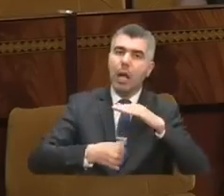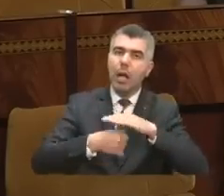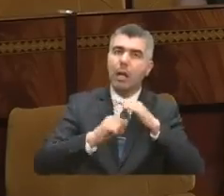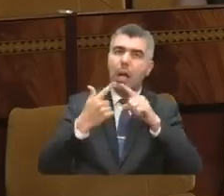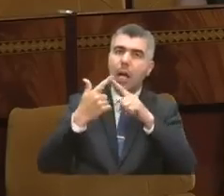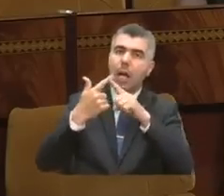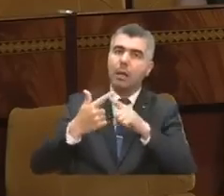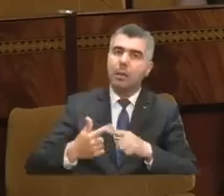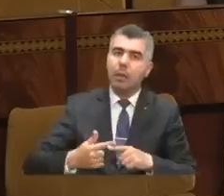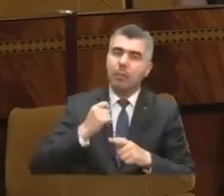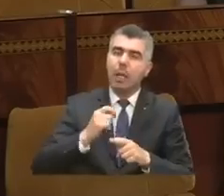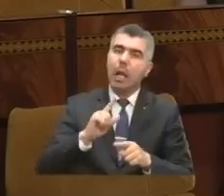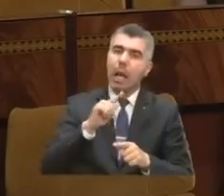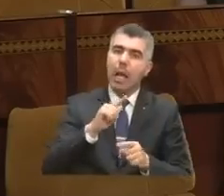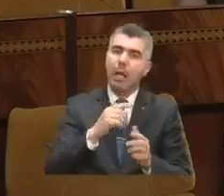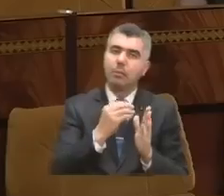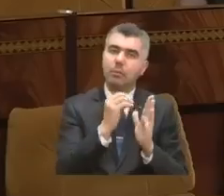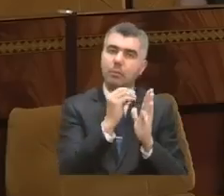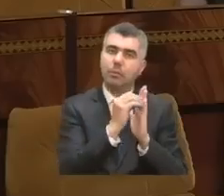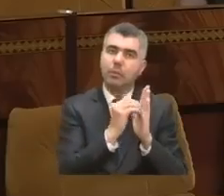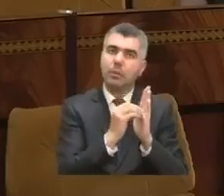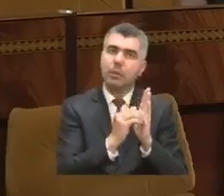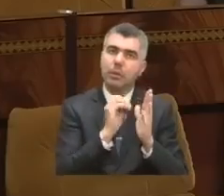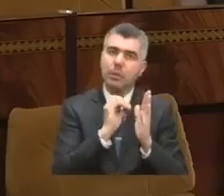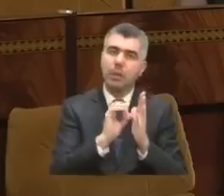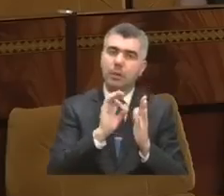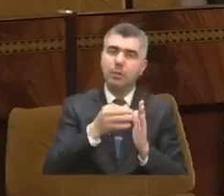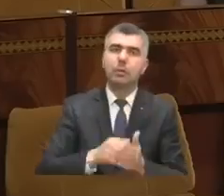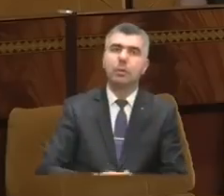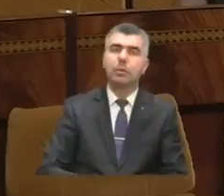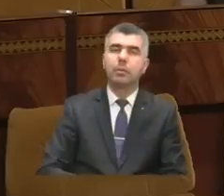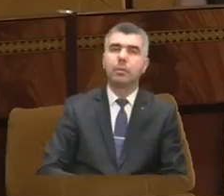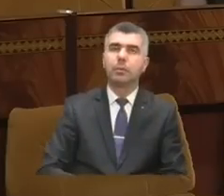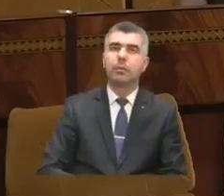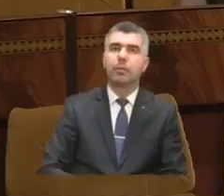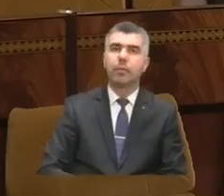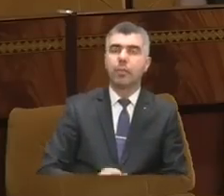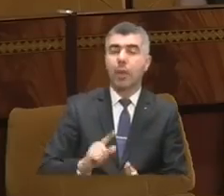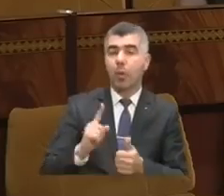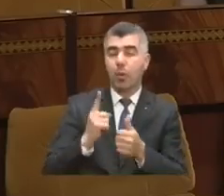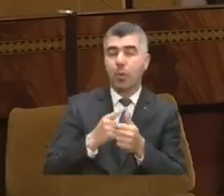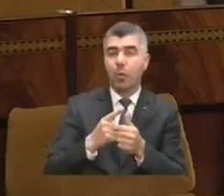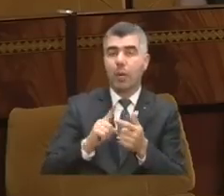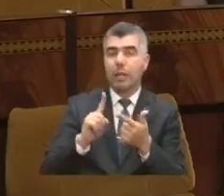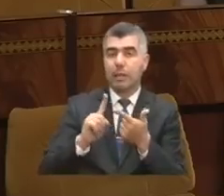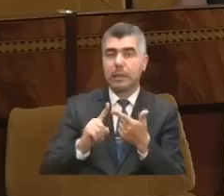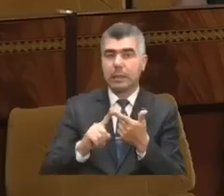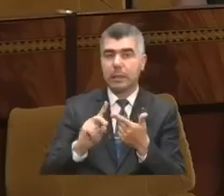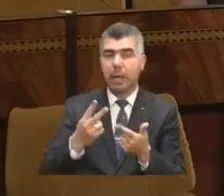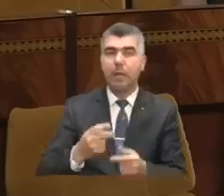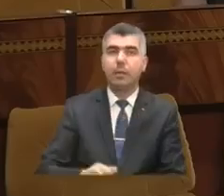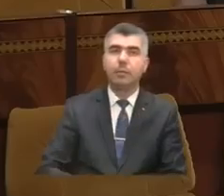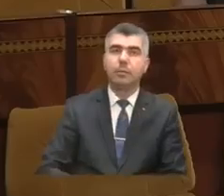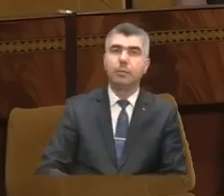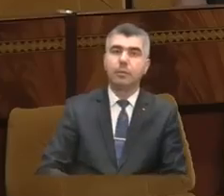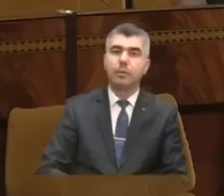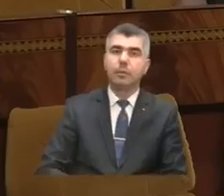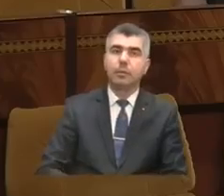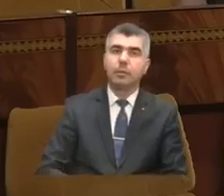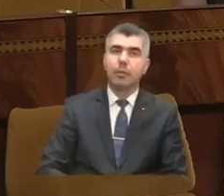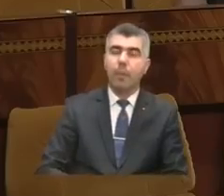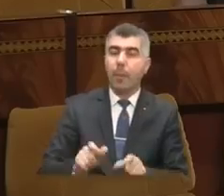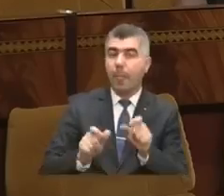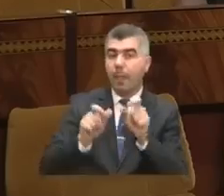جواب الحكومه، راه كاين في التقرير، راه ديجا جاوبات الملاحظات ديالها. هذه الاولى. المساله الثانيه، اليوم حنا